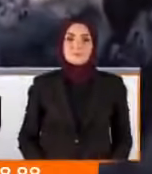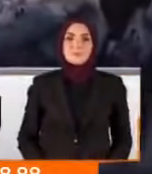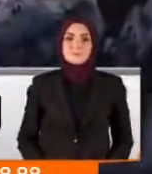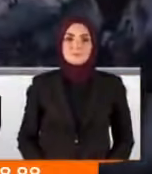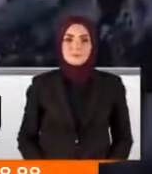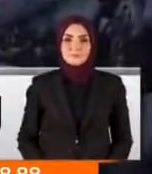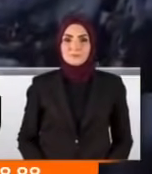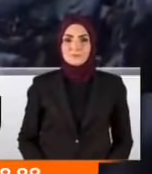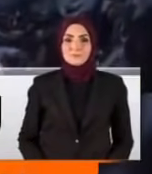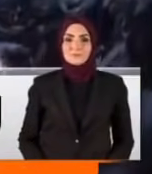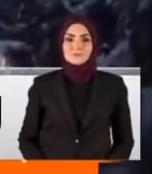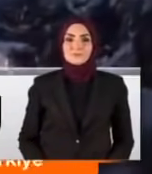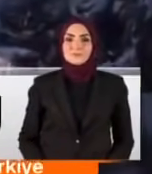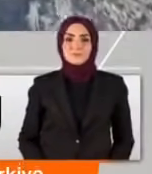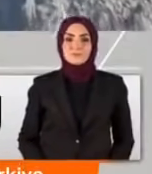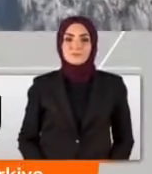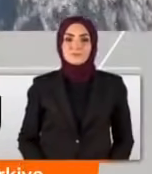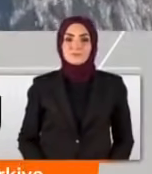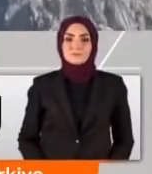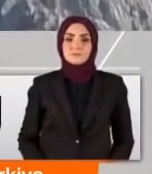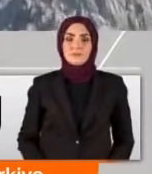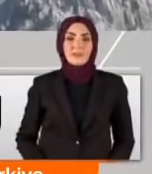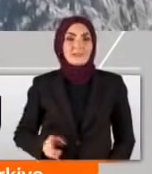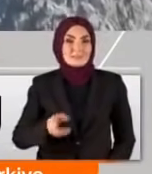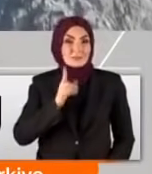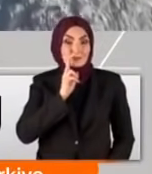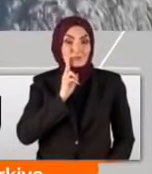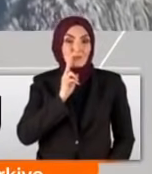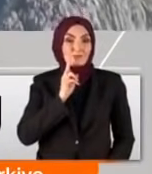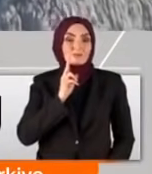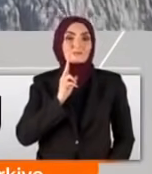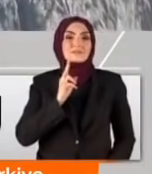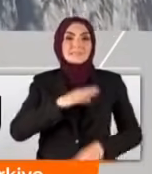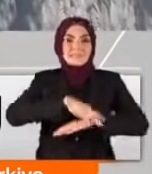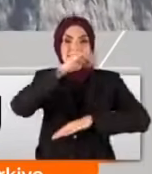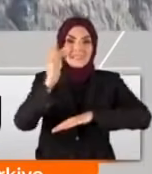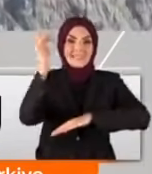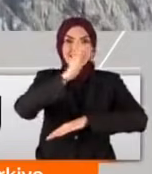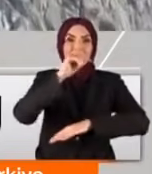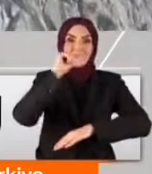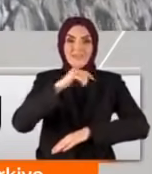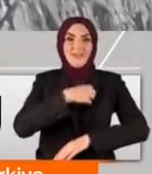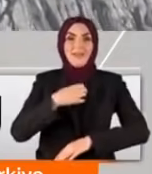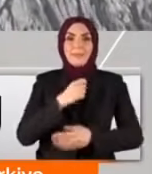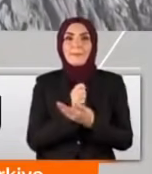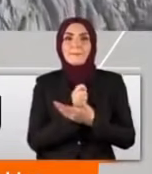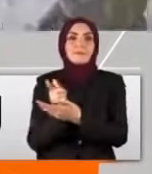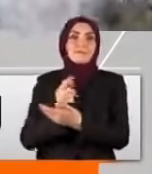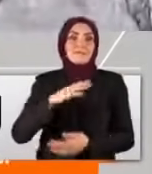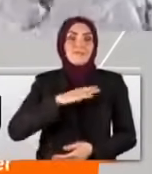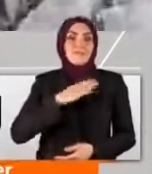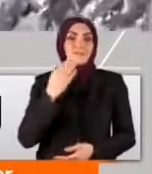Kaç. Çok büyük ya. Gelin şuradan çıkın. En son zirveden annesine mesaj atmıştı. Ukraynalı dağcı kayalık bölgede ölü